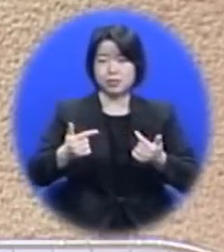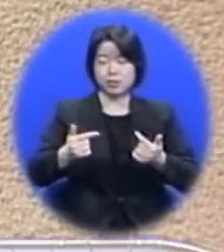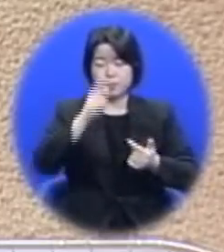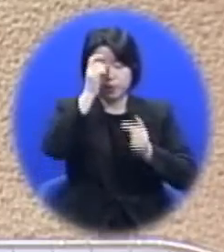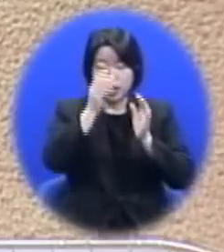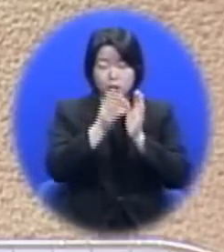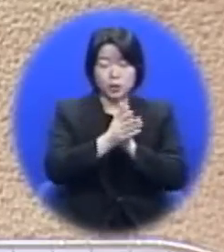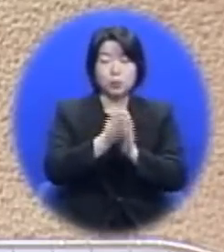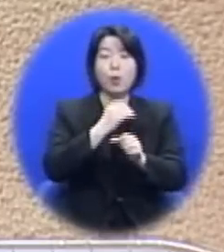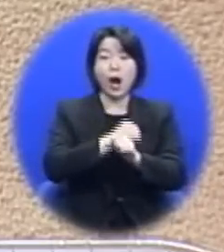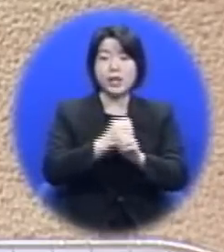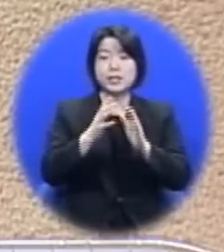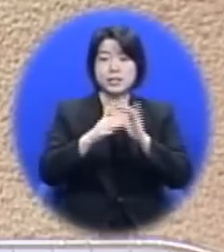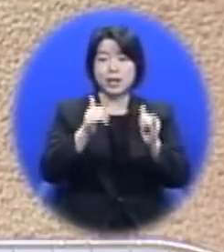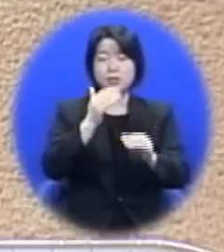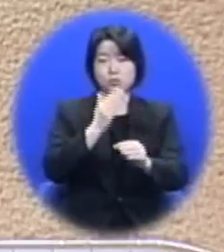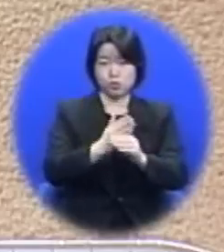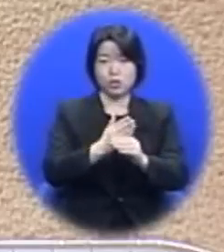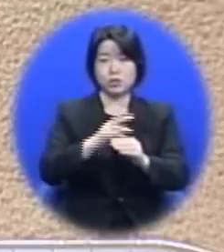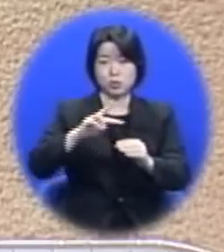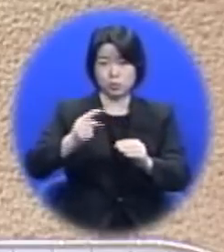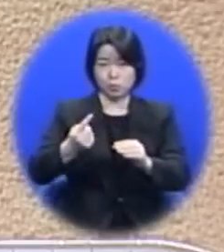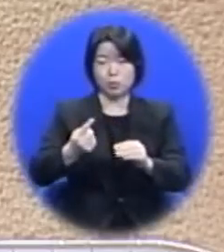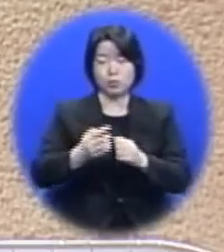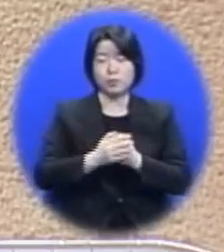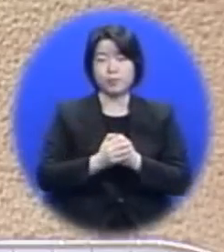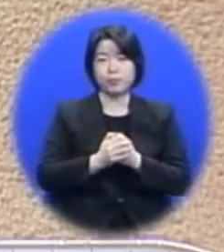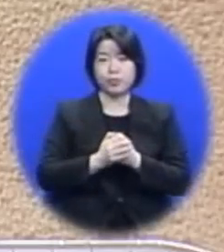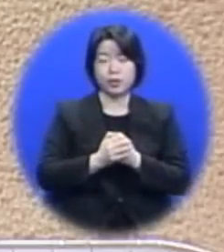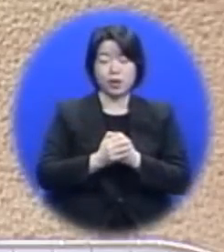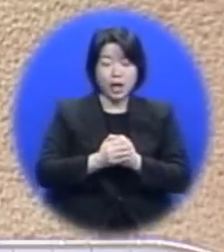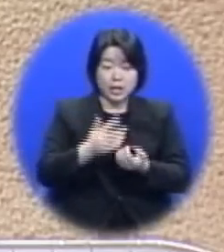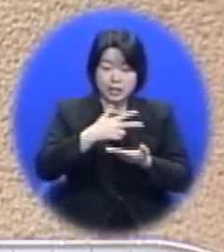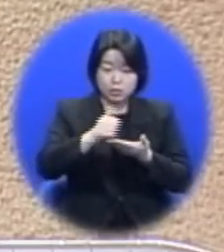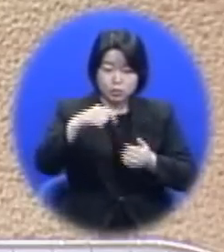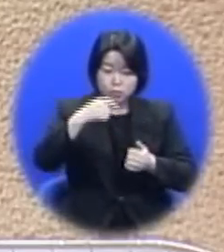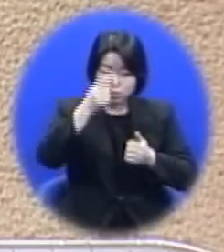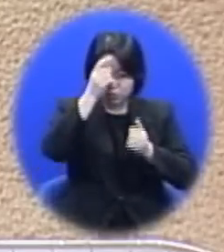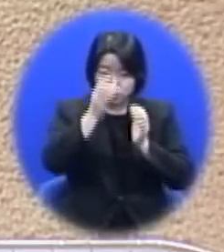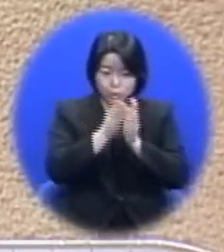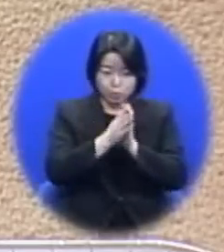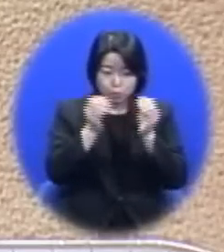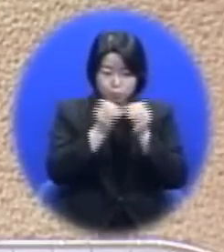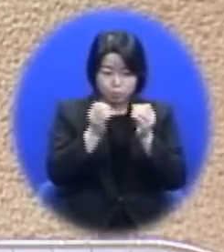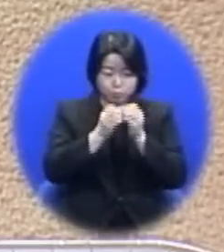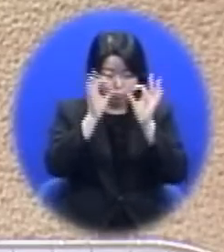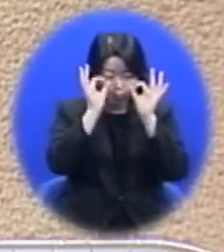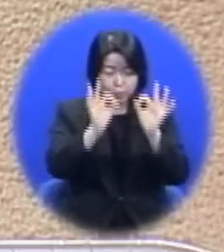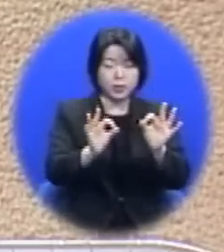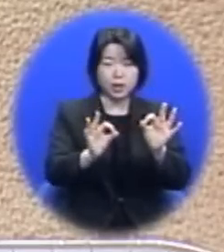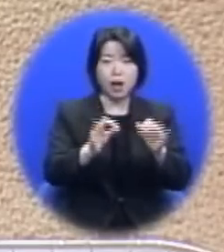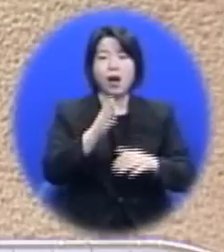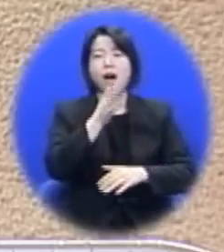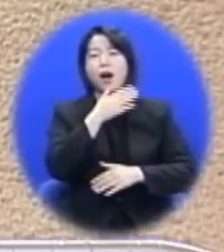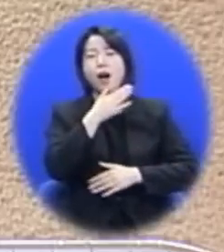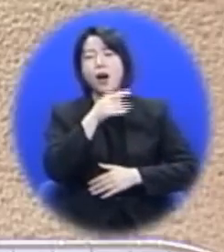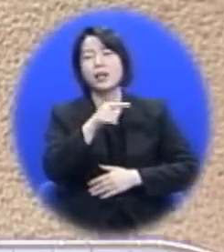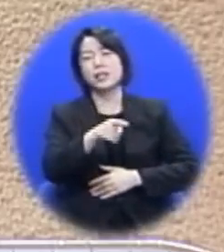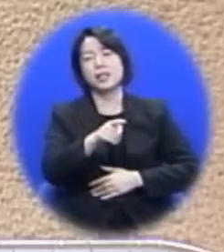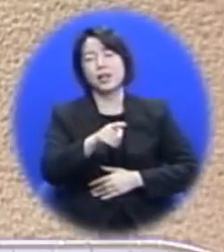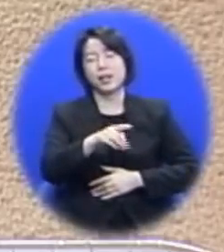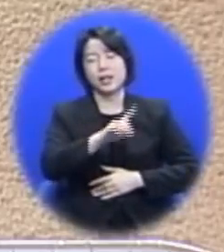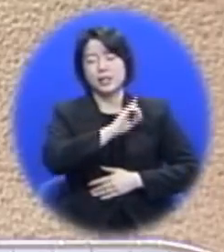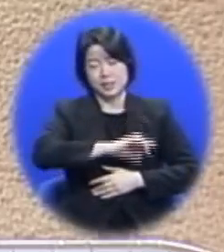하시는 분들 중에도. 주기도문을 보고 나니까 아, 이 기도가 가장 먼저 드려야 될 기도구나.